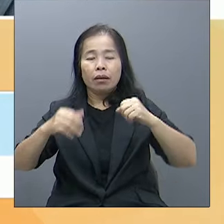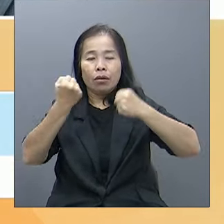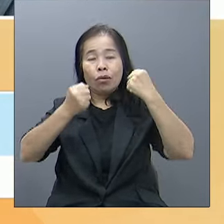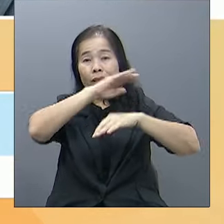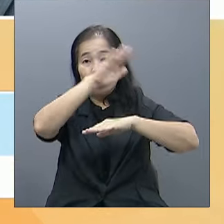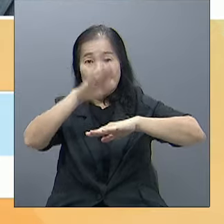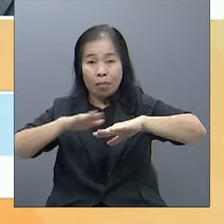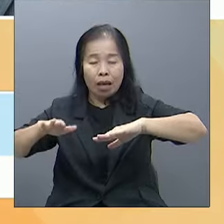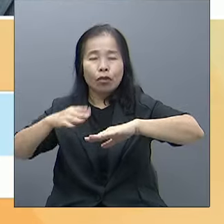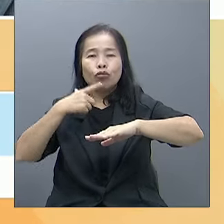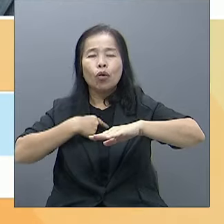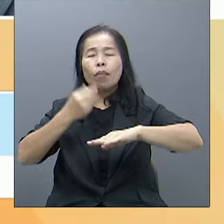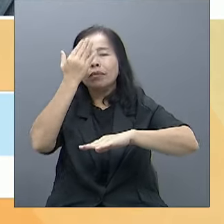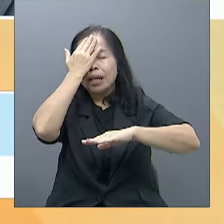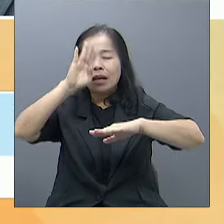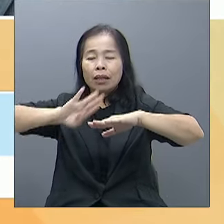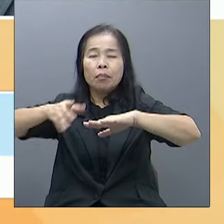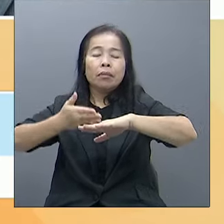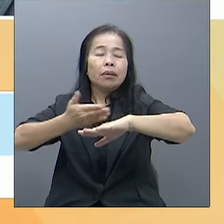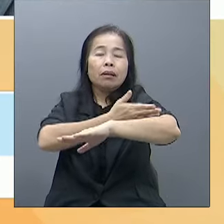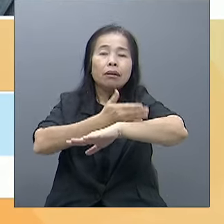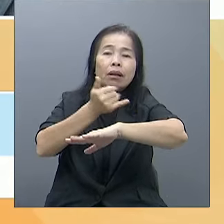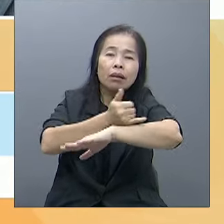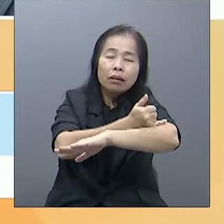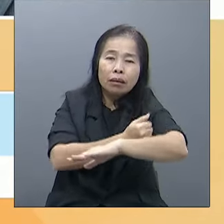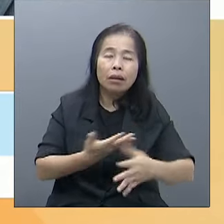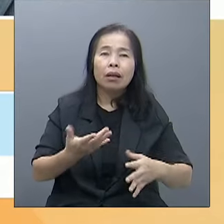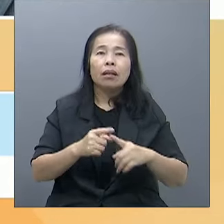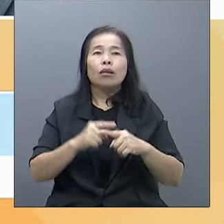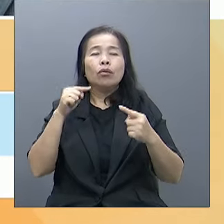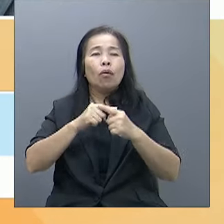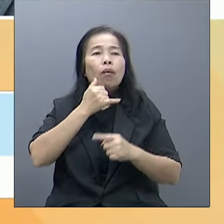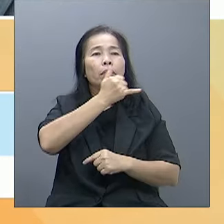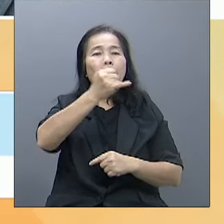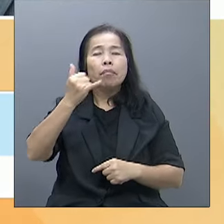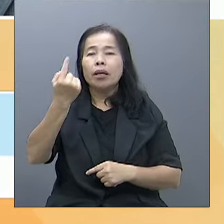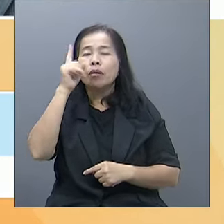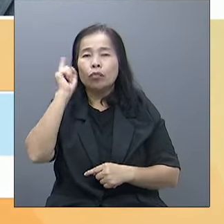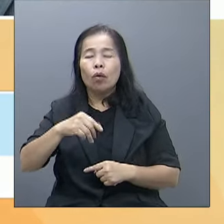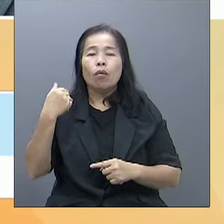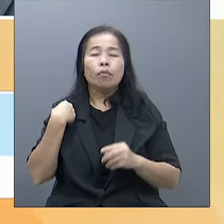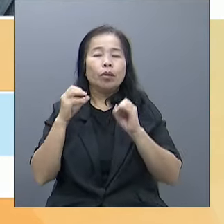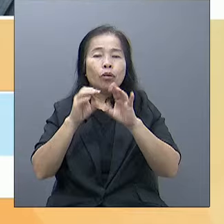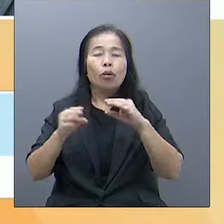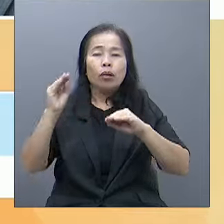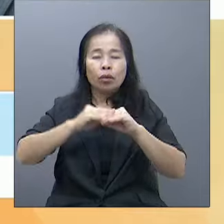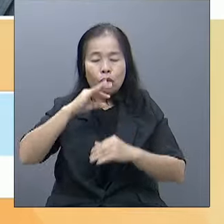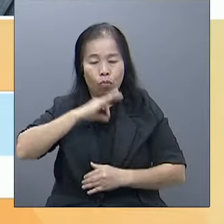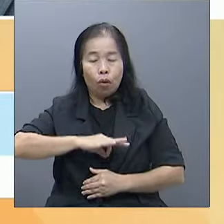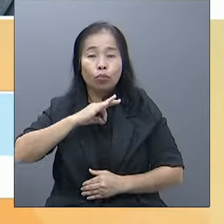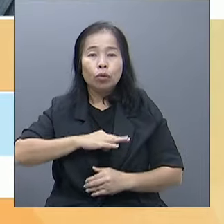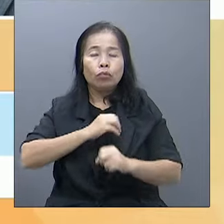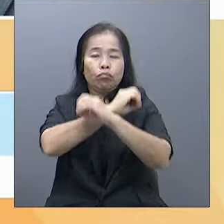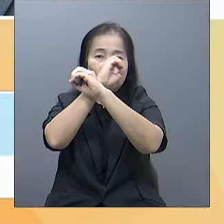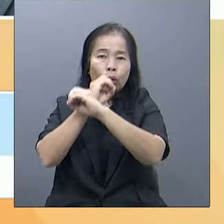นะครับคือมันอาจจะไม่ได้เฉพาะเรื่องการเดินทางอย่างเดียวนะครับมันต้องพูดถึงเรื่องของสำนึกของความปลอดภัย